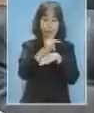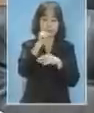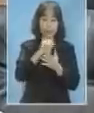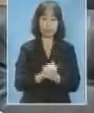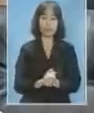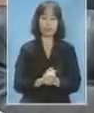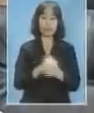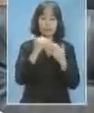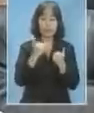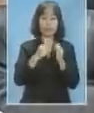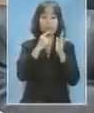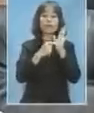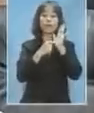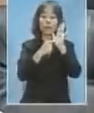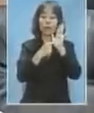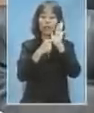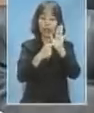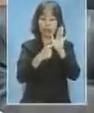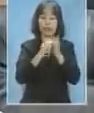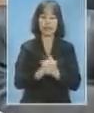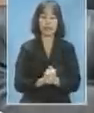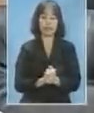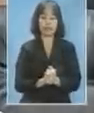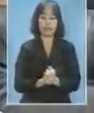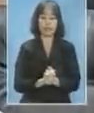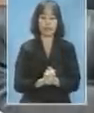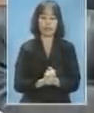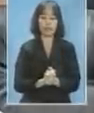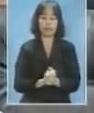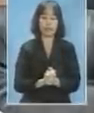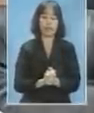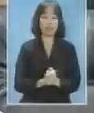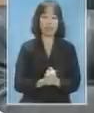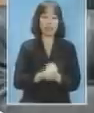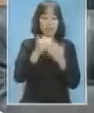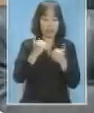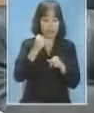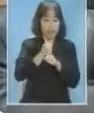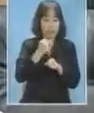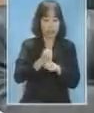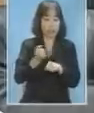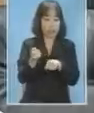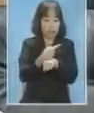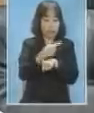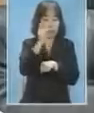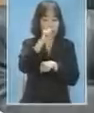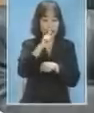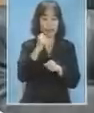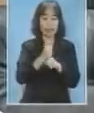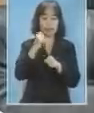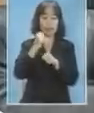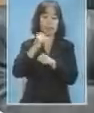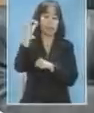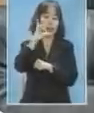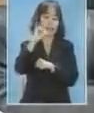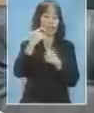ที่ยกเป็นตัวอย่างสั้นๆนะครับให้เห็นว่าจริงๆแล้วเนี่ยทำได้ทันทีแต่เราก็ไม่เคยทำและเ